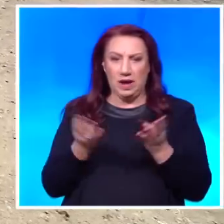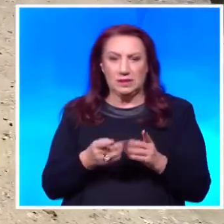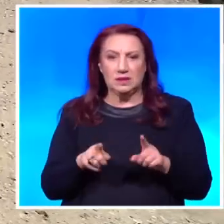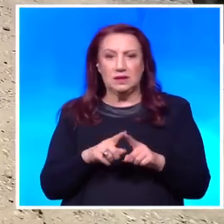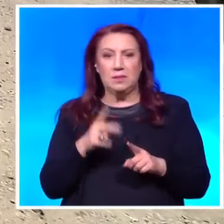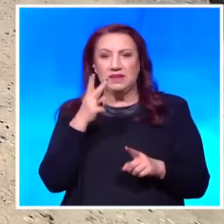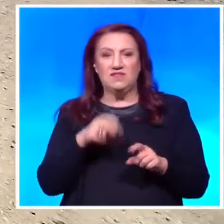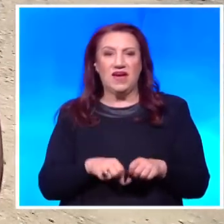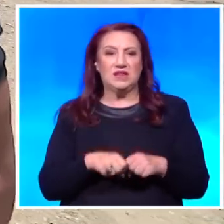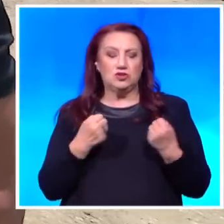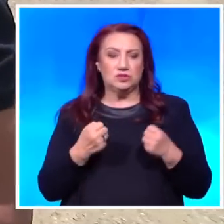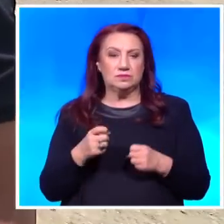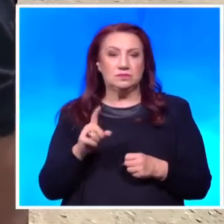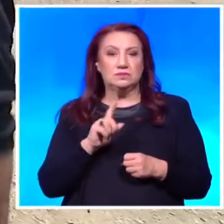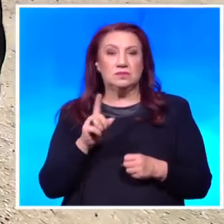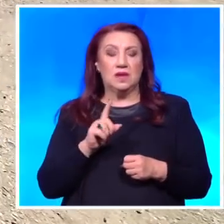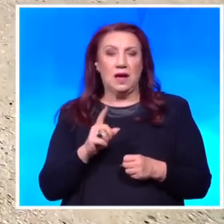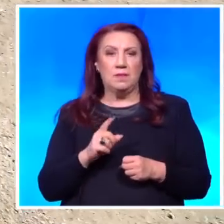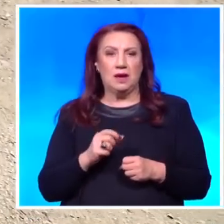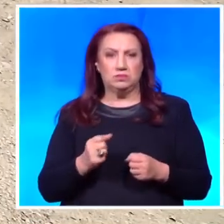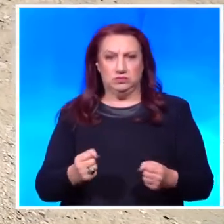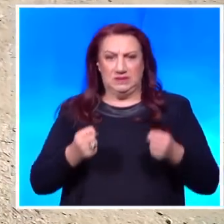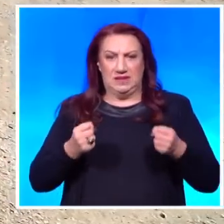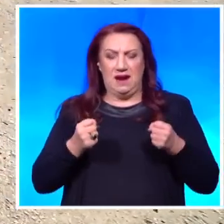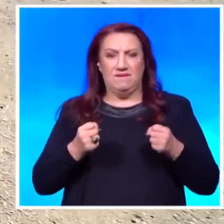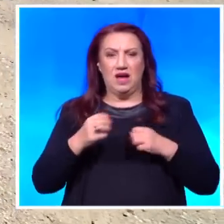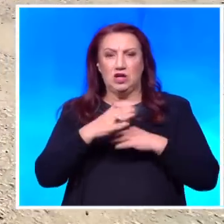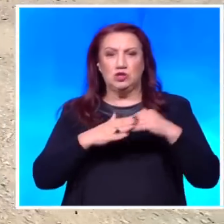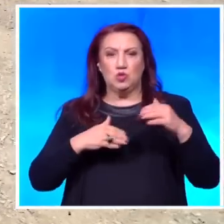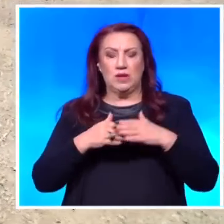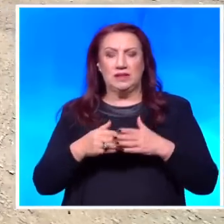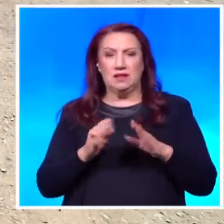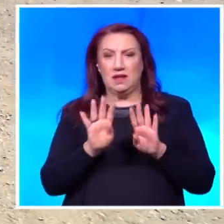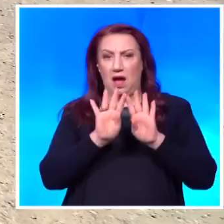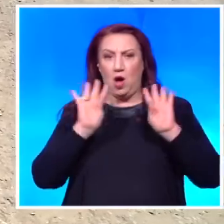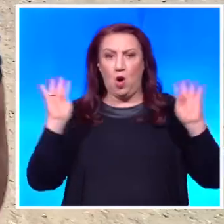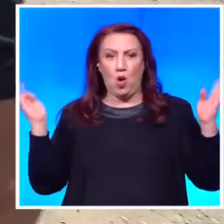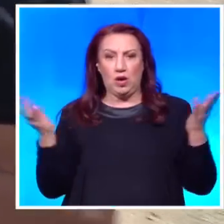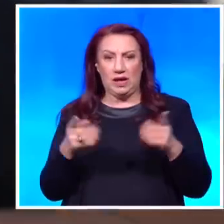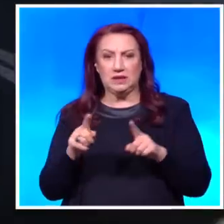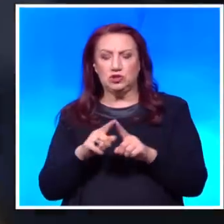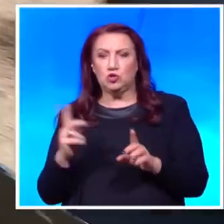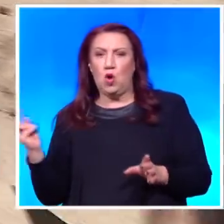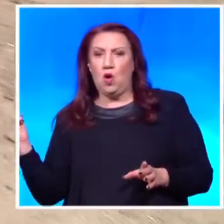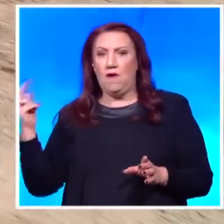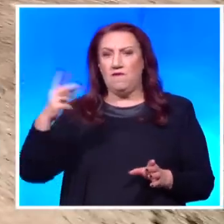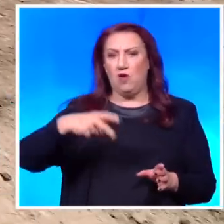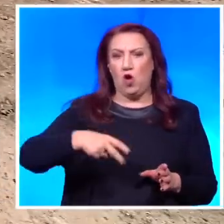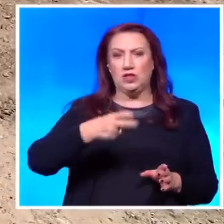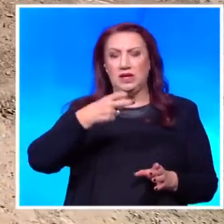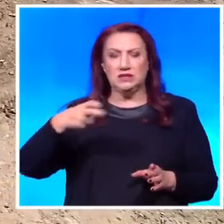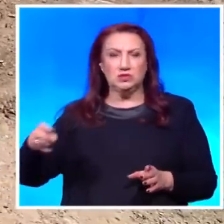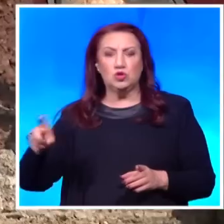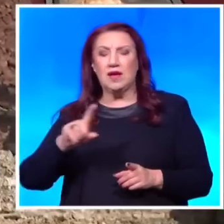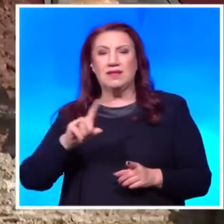Няма изградена плътна строителна ограда. Виждате, че на вход-изхода на строителната площадка също няма устройство за измиване на